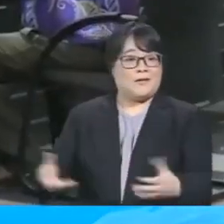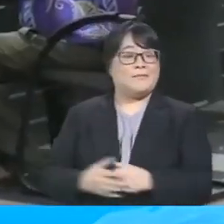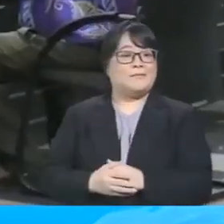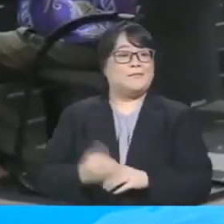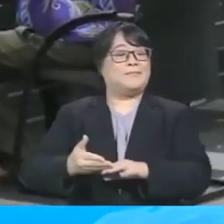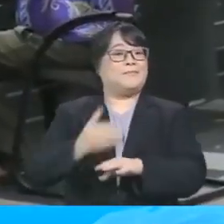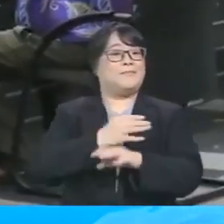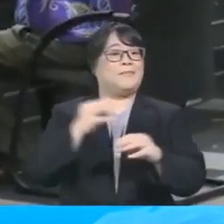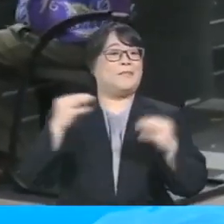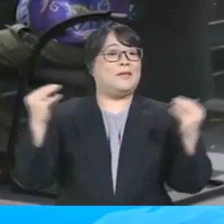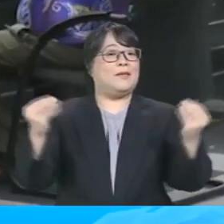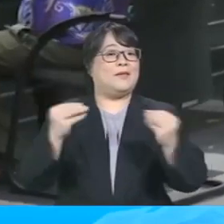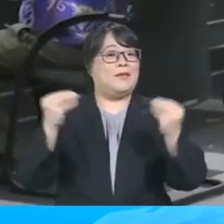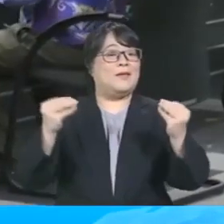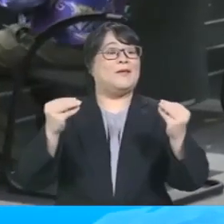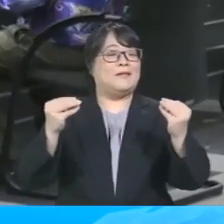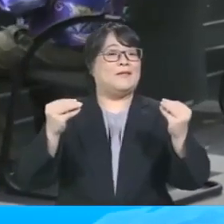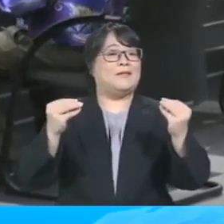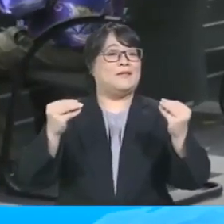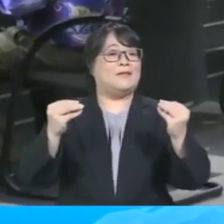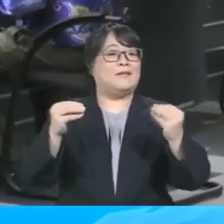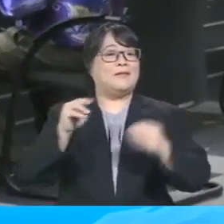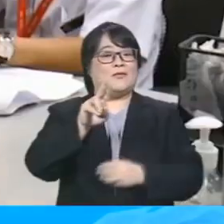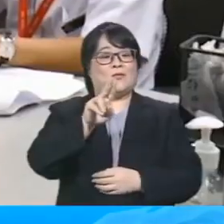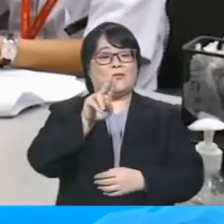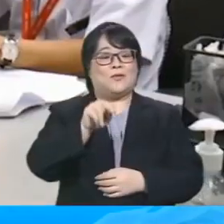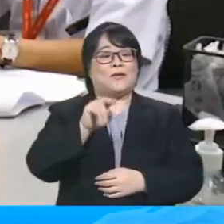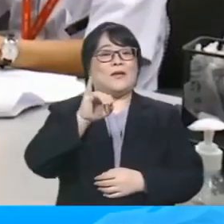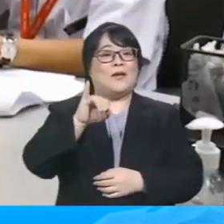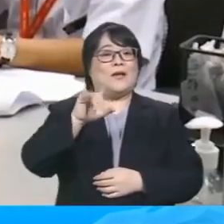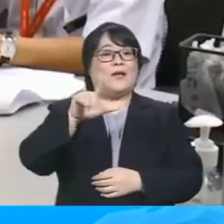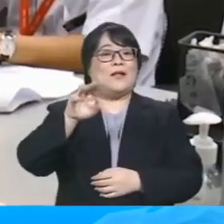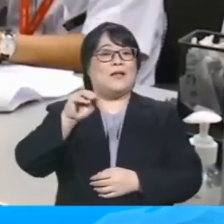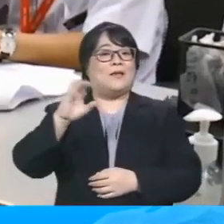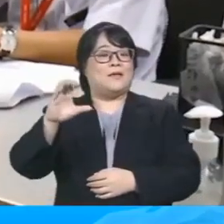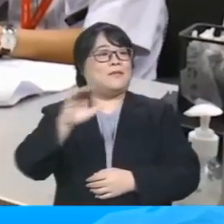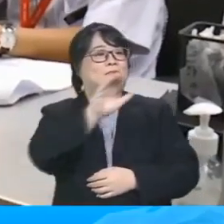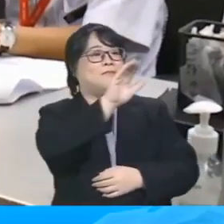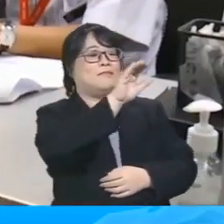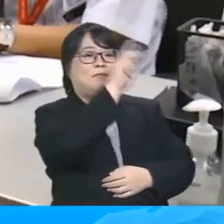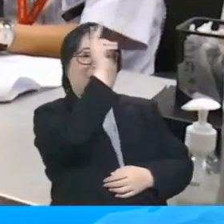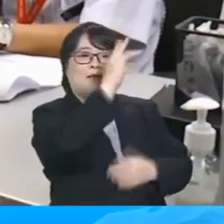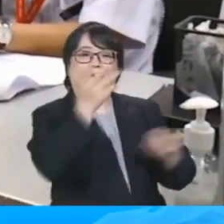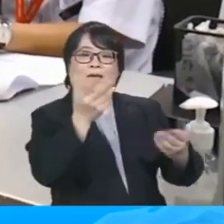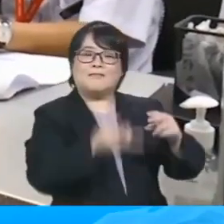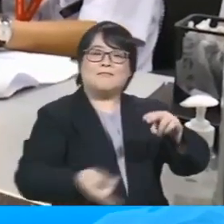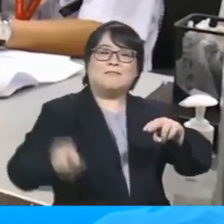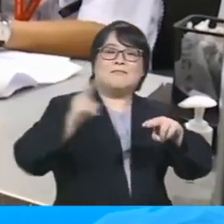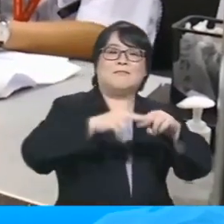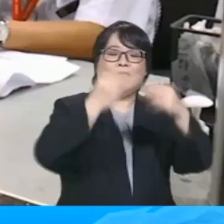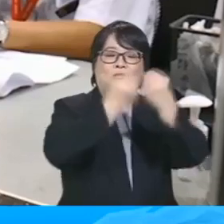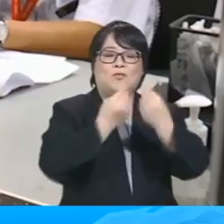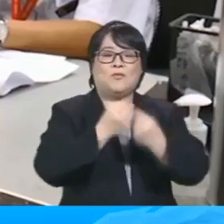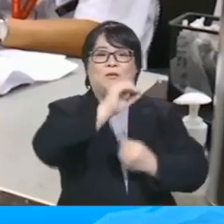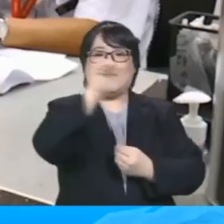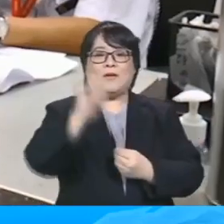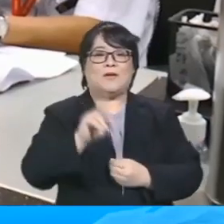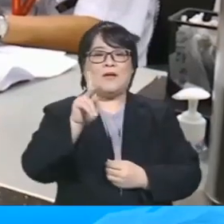Majlis Rangkaian Kesatuan Sekerja Antarabangsa Malaysia, UNIMLC, menggesa kerajaan untuk menaikkan kadar caruman